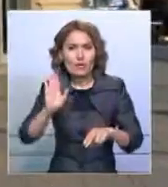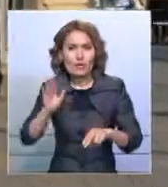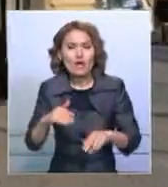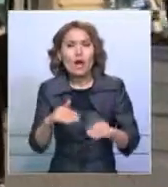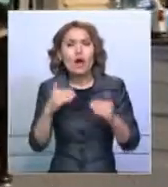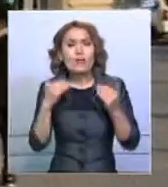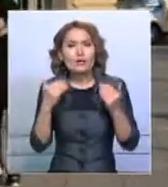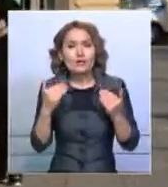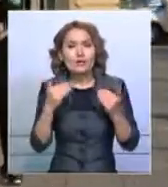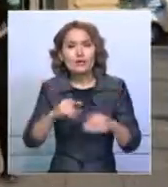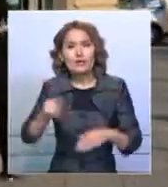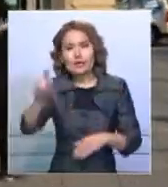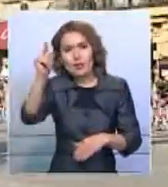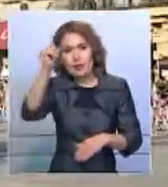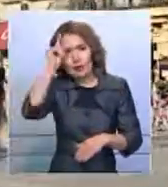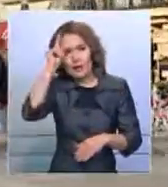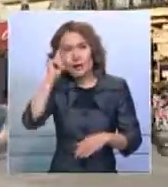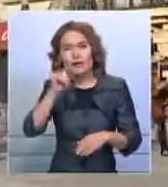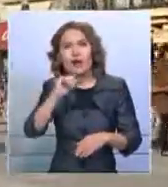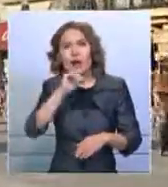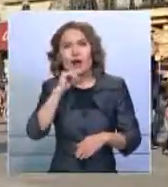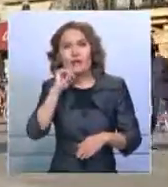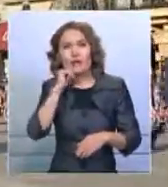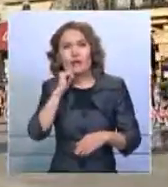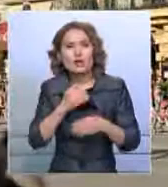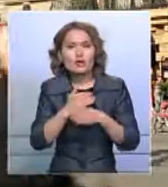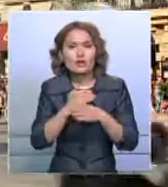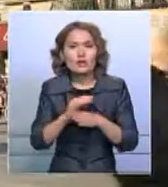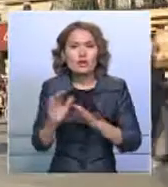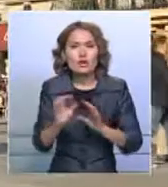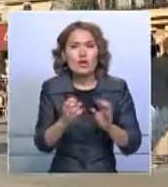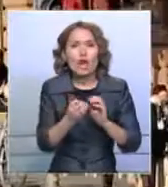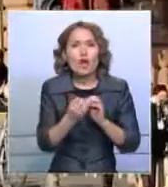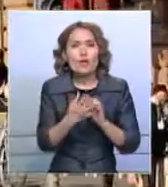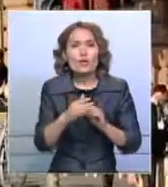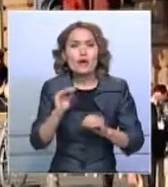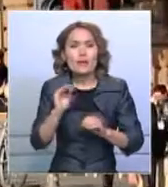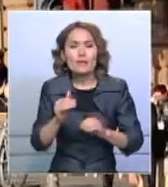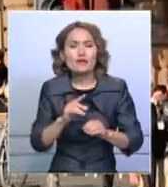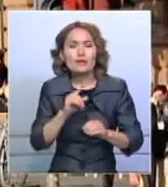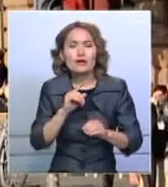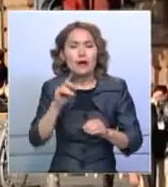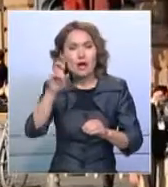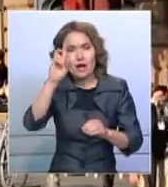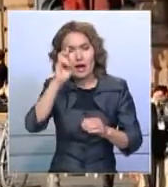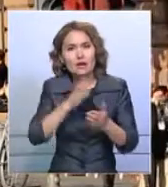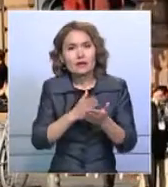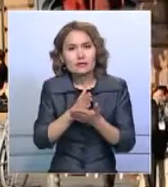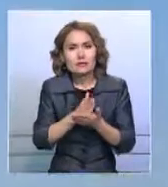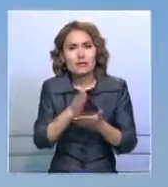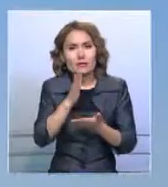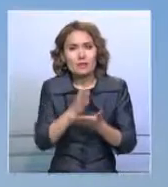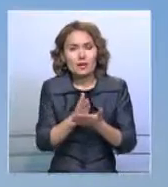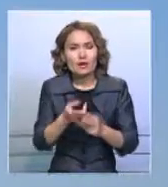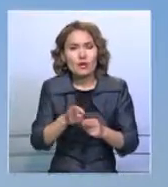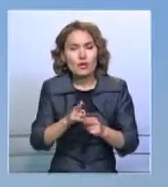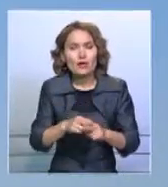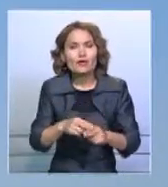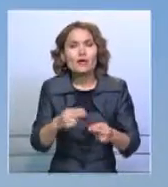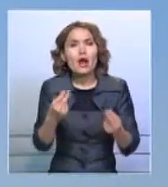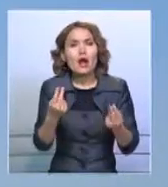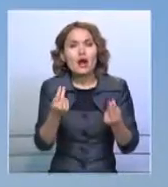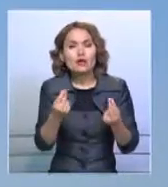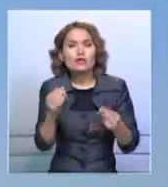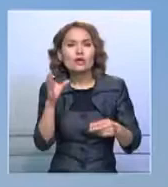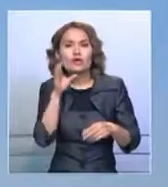екені белгілі болды. Бүгінгі таңда Германияда қарияларға қамқорлық жасайтын 14 мыңнан аса қызмет бар. Олардың көпшілігі алаяқтықпен